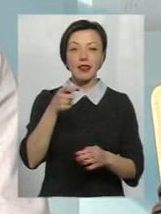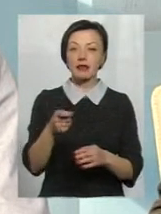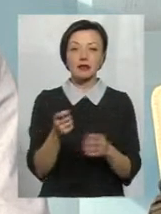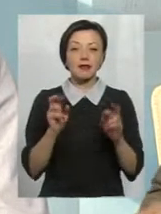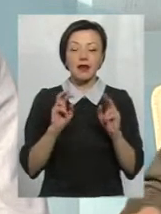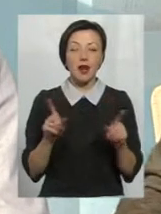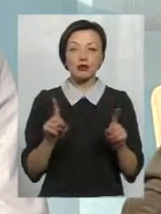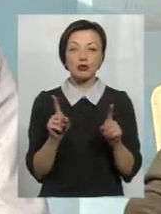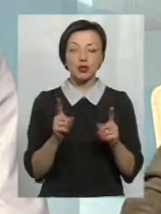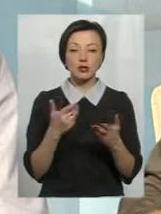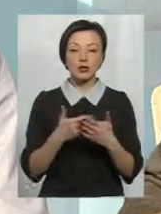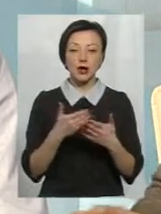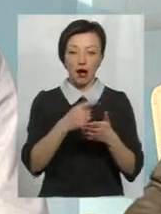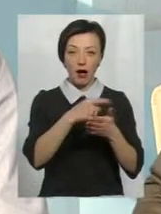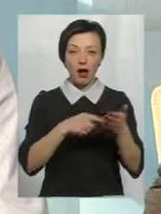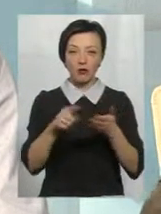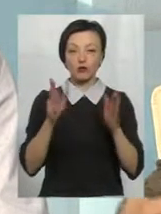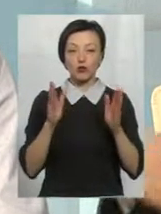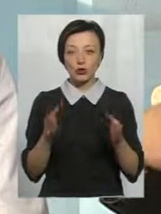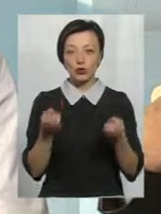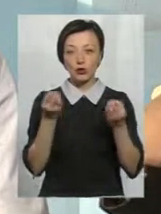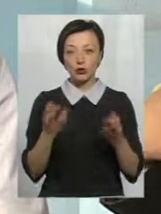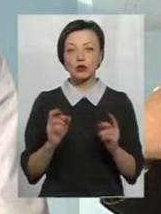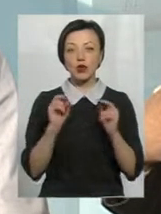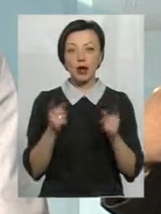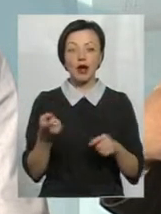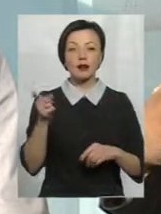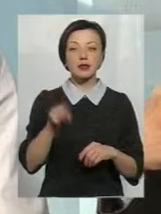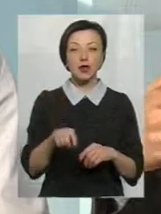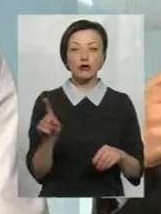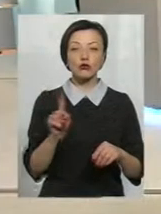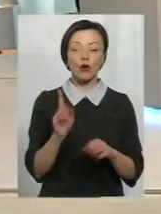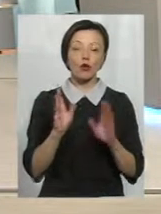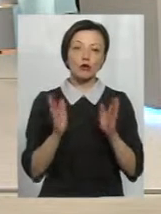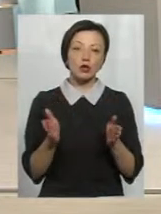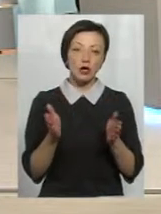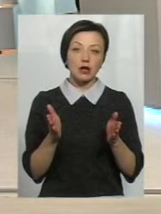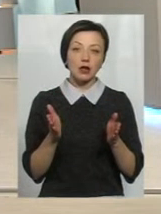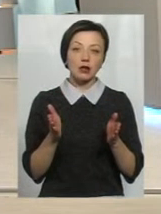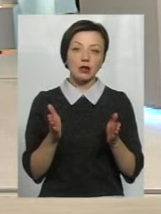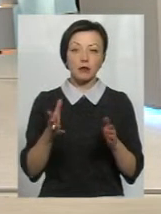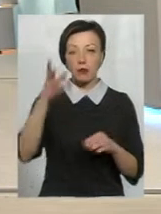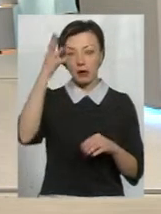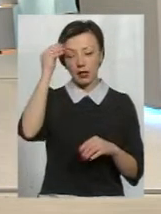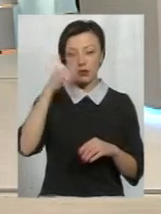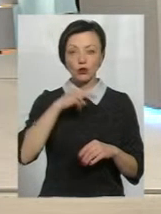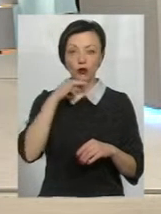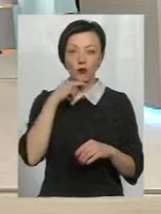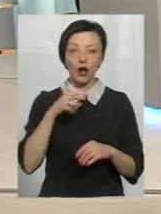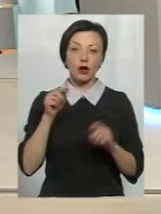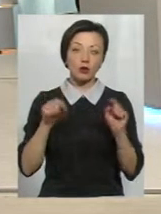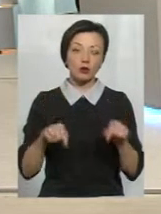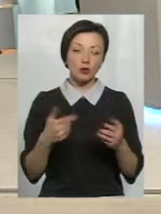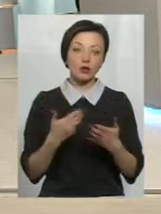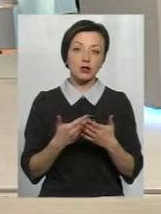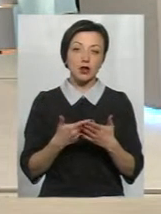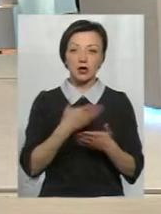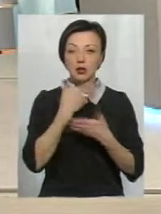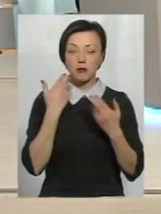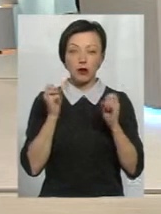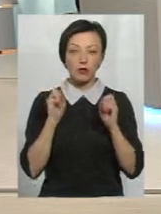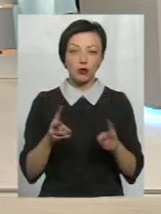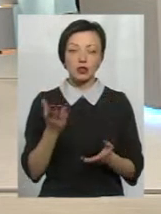щось, що, якщо ти поставив галочку, то вона буде, а просто як те, що буде прийнято до уваги, то тут, якби, немає